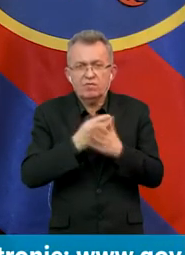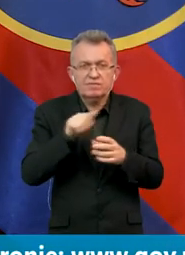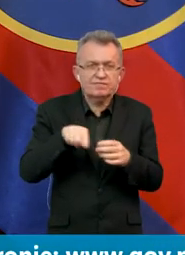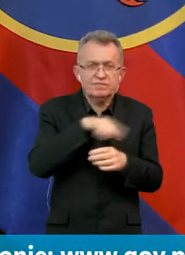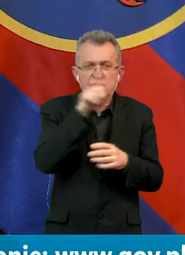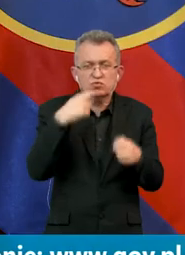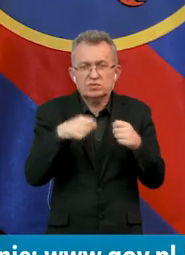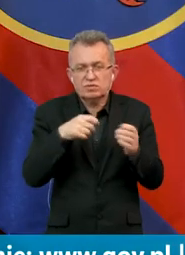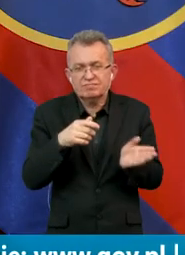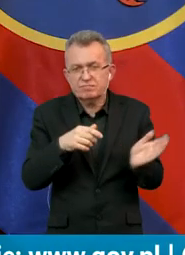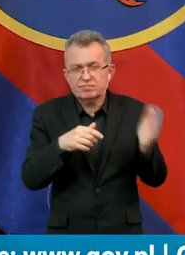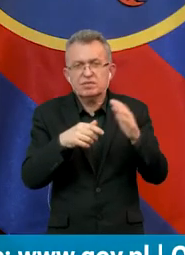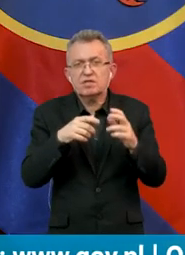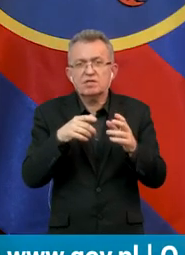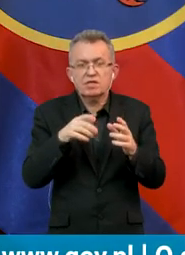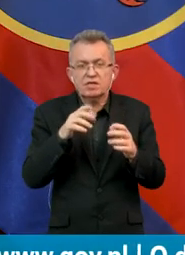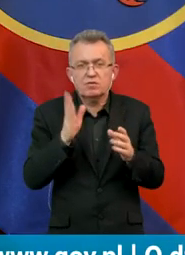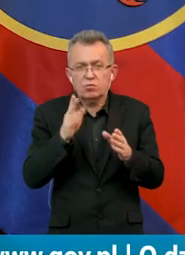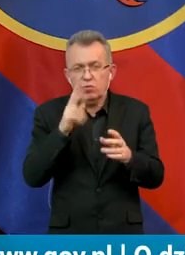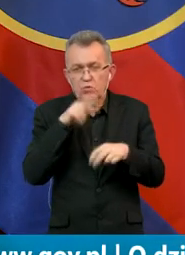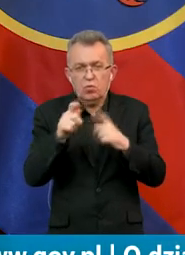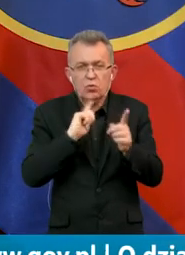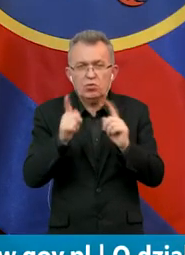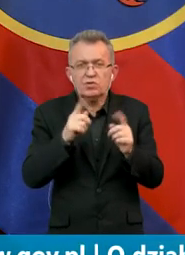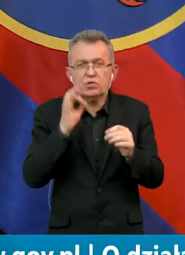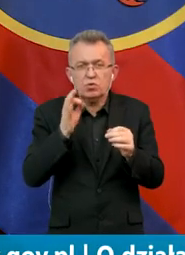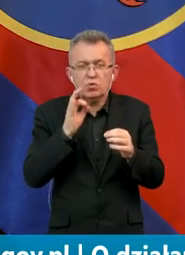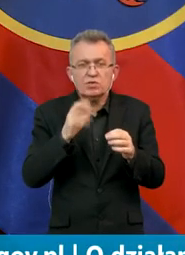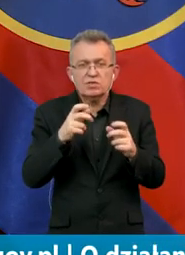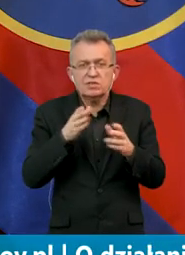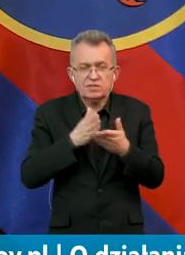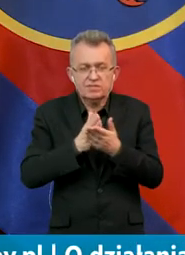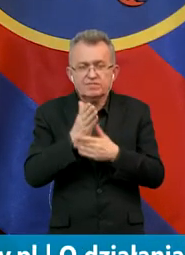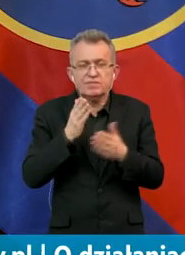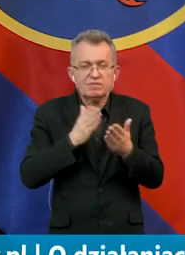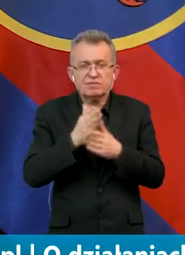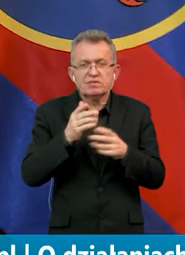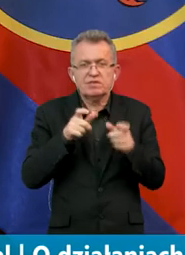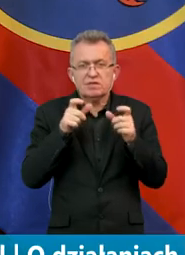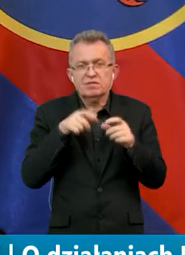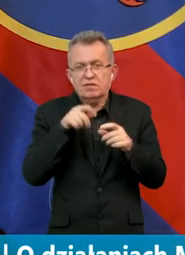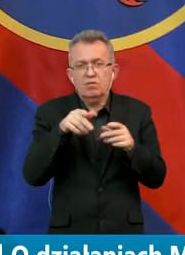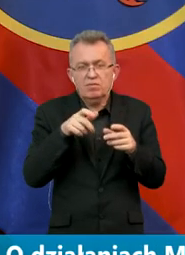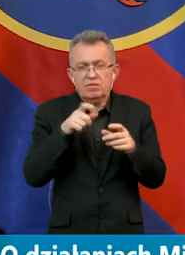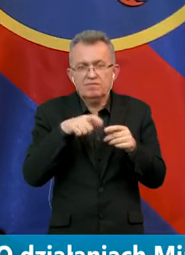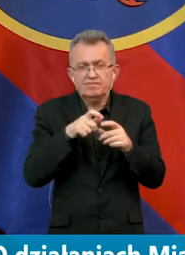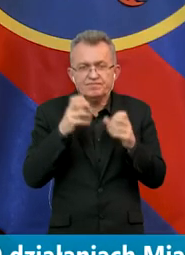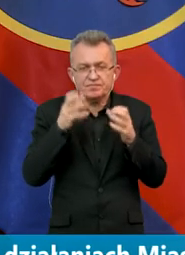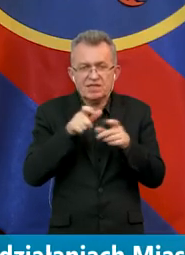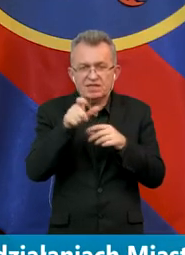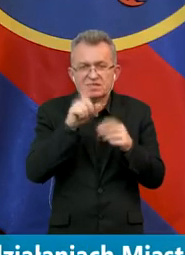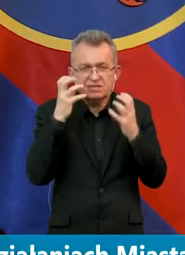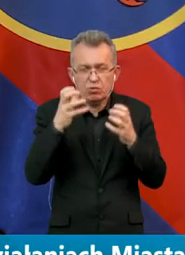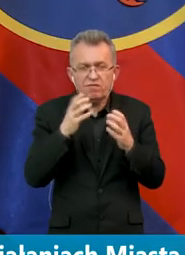miasta Szczecina, bo ono przejmie część ruchu, który dziś jest prowadzony przez trasę zamkową, przez most długi, na